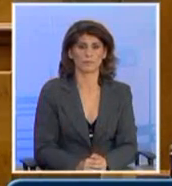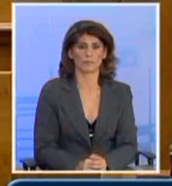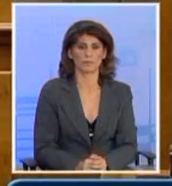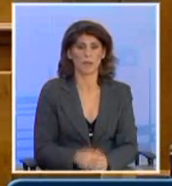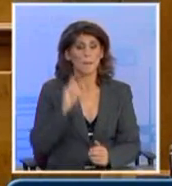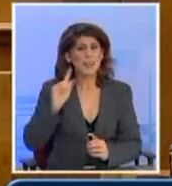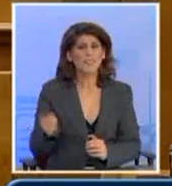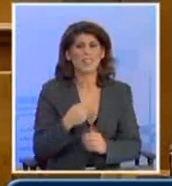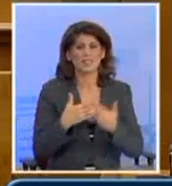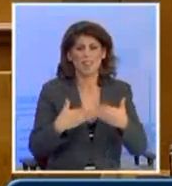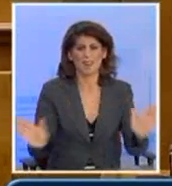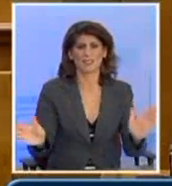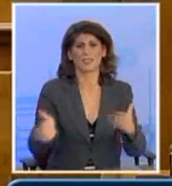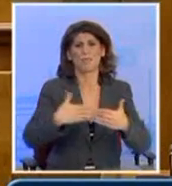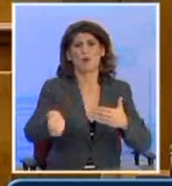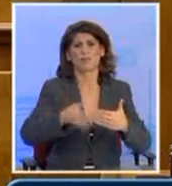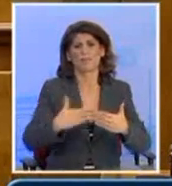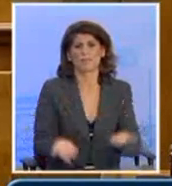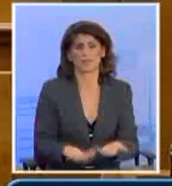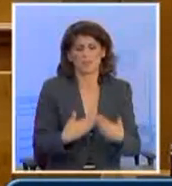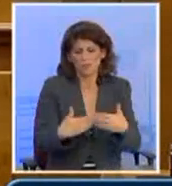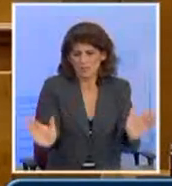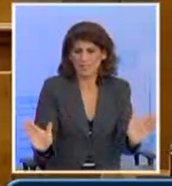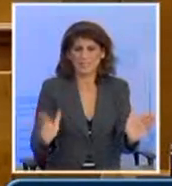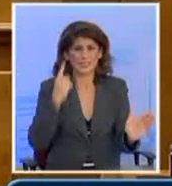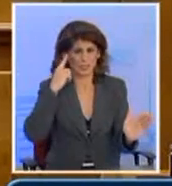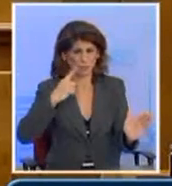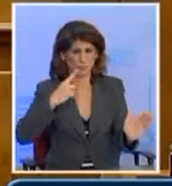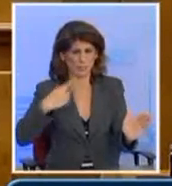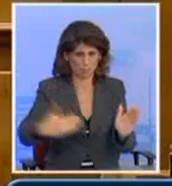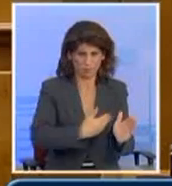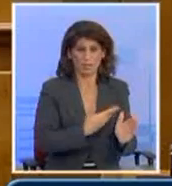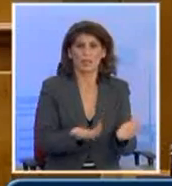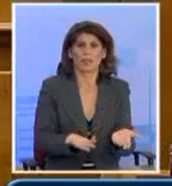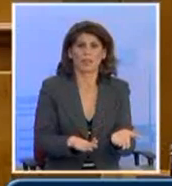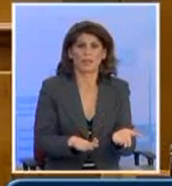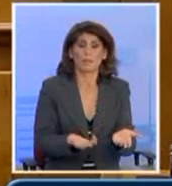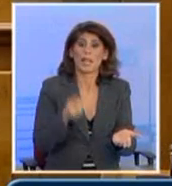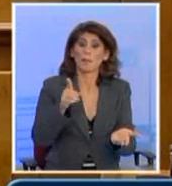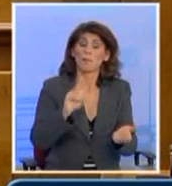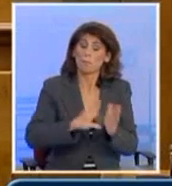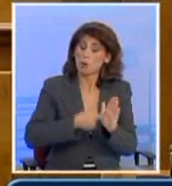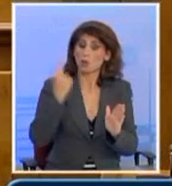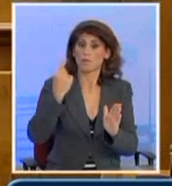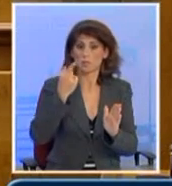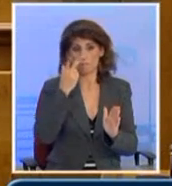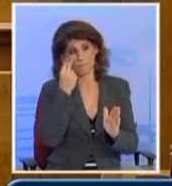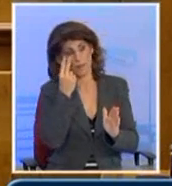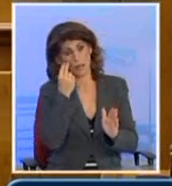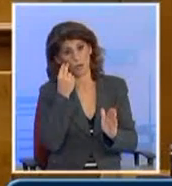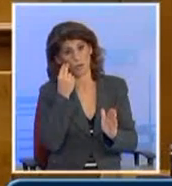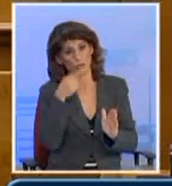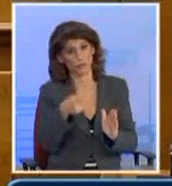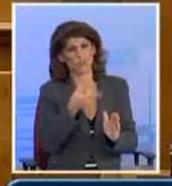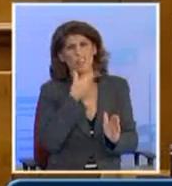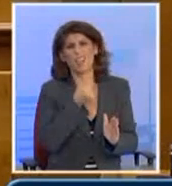Παραβιάζει ανοιχτές θύρες ο κύριος Τσίπρας. Πρώτη φορά παρακολούθησα μια